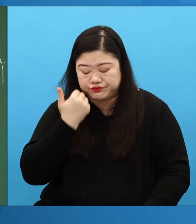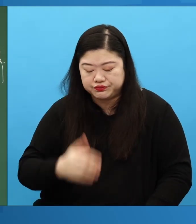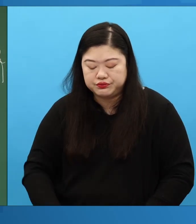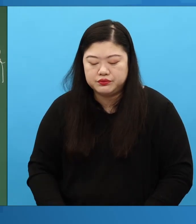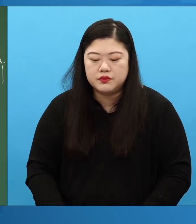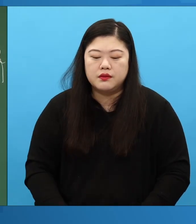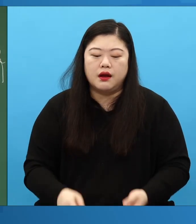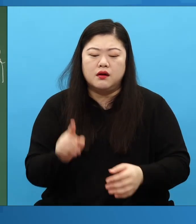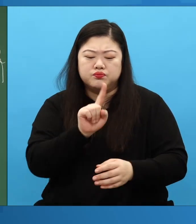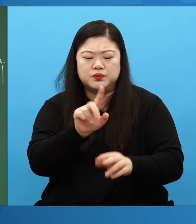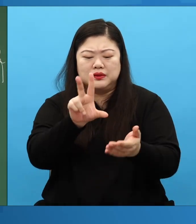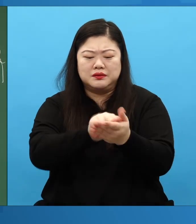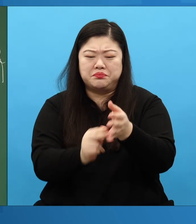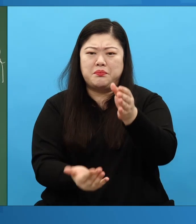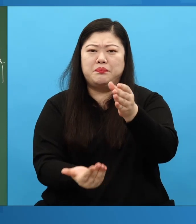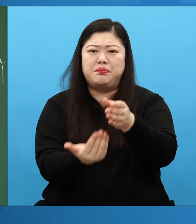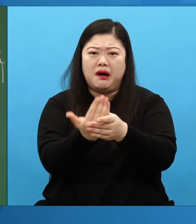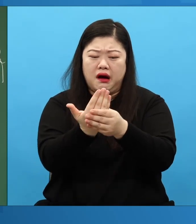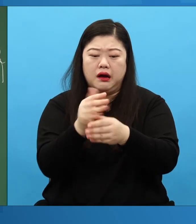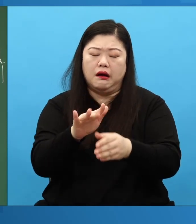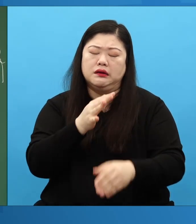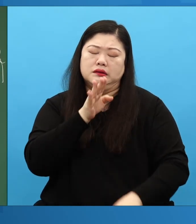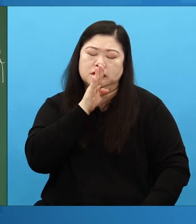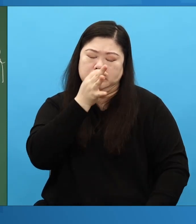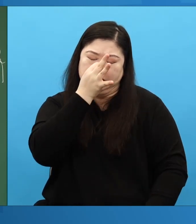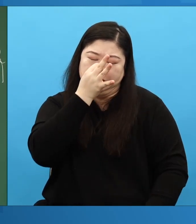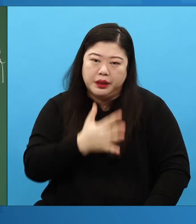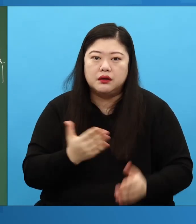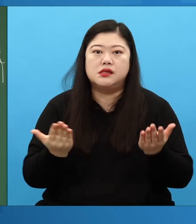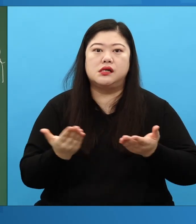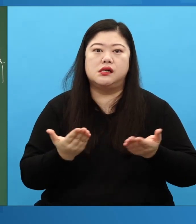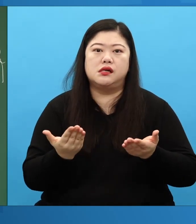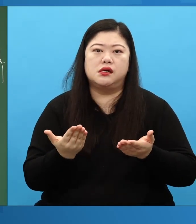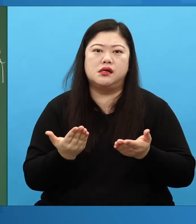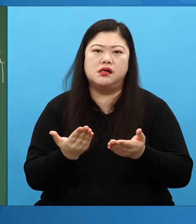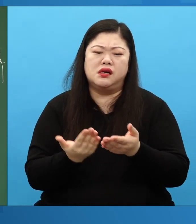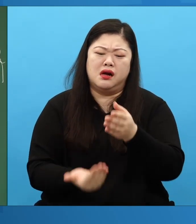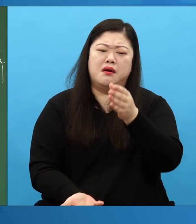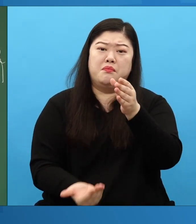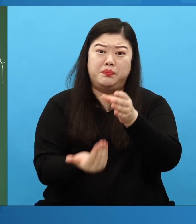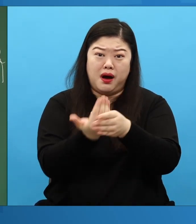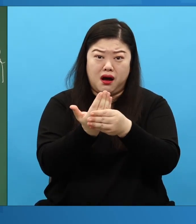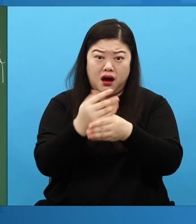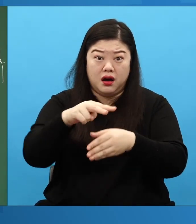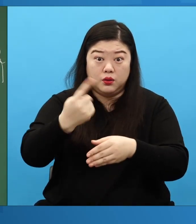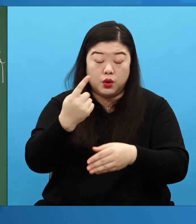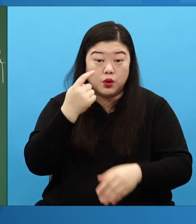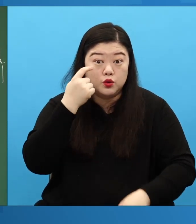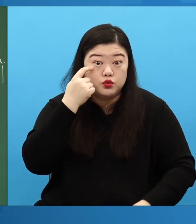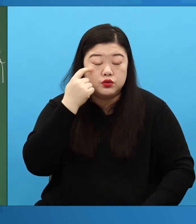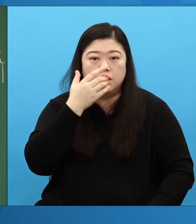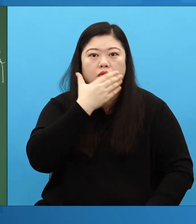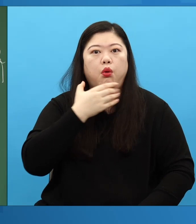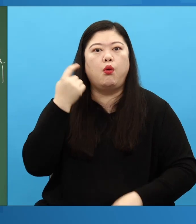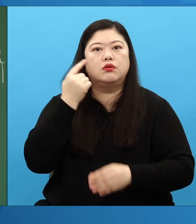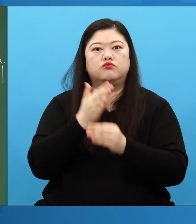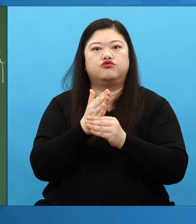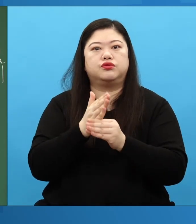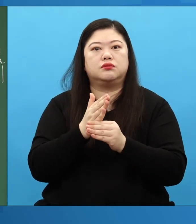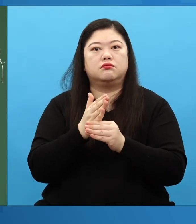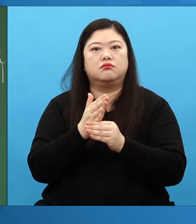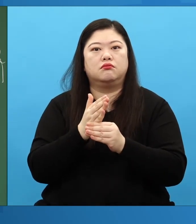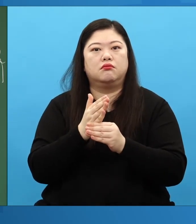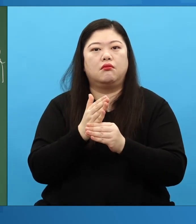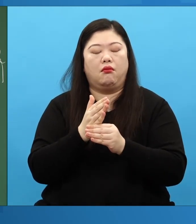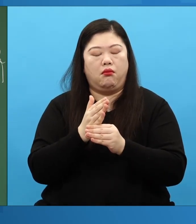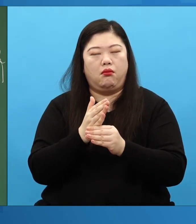arises, there's people who look at that with the eyes or the 심지어 perspective 좋은 of 일이 faith. 생기는데도 불신앙을 보는 사람이. But there's people when good things arise and yet they look at it with the eyes of